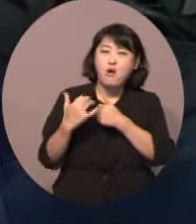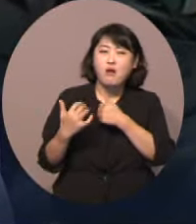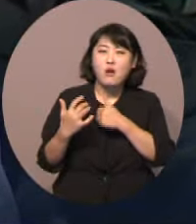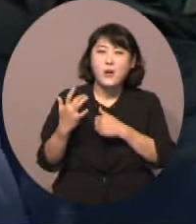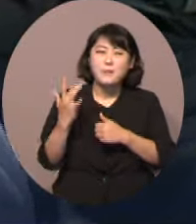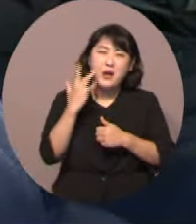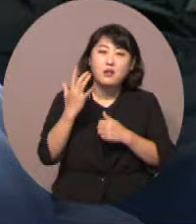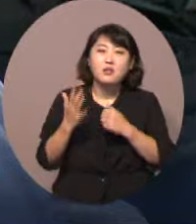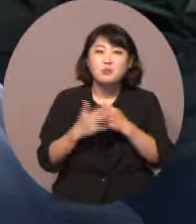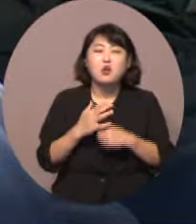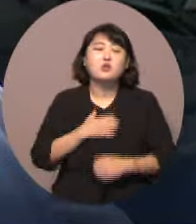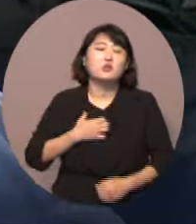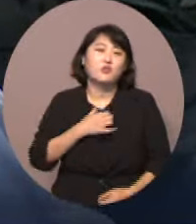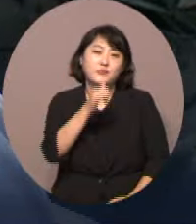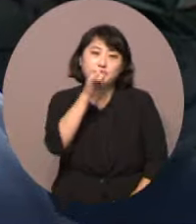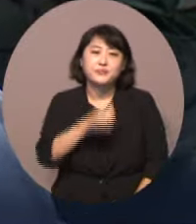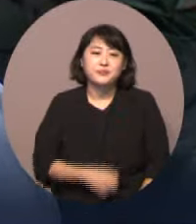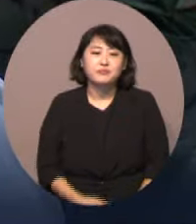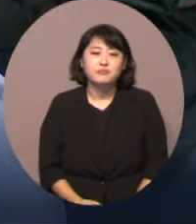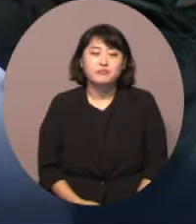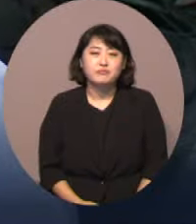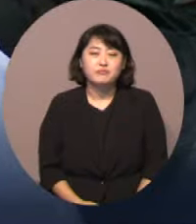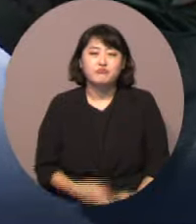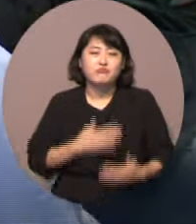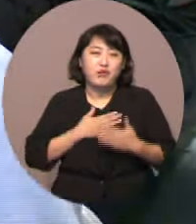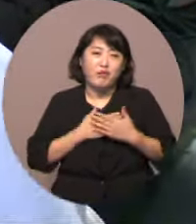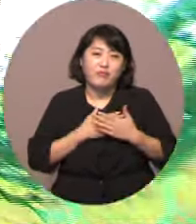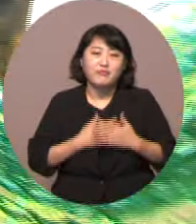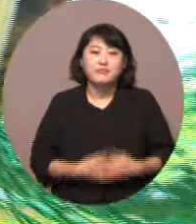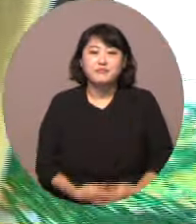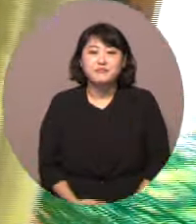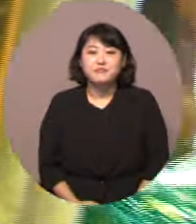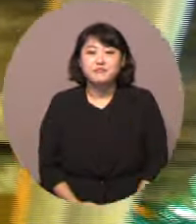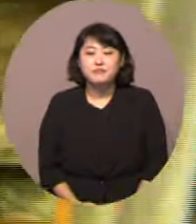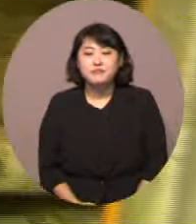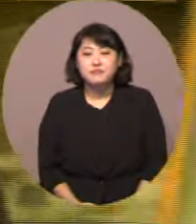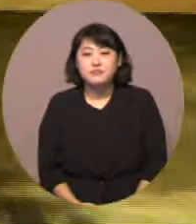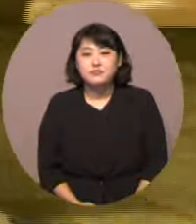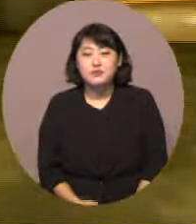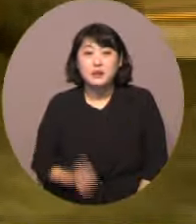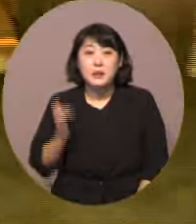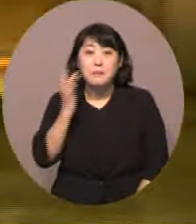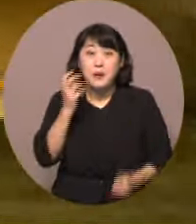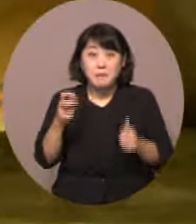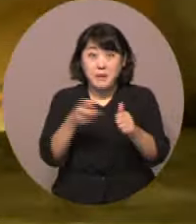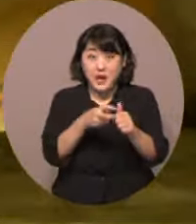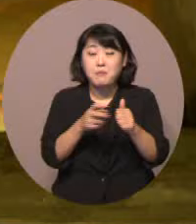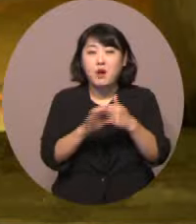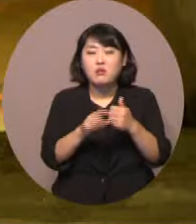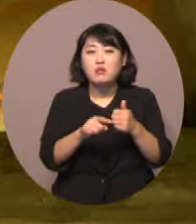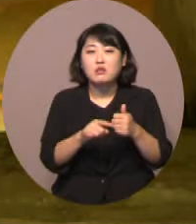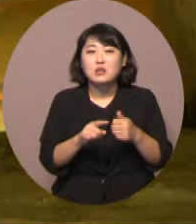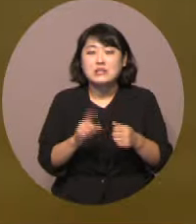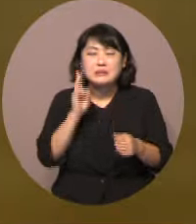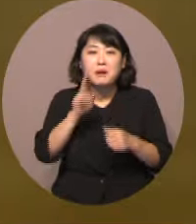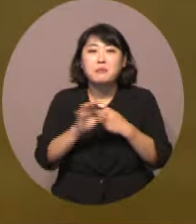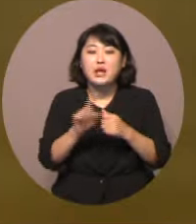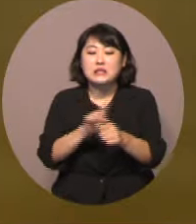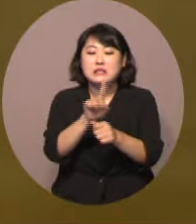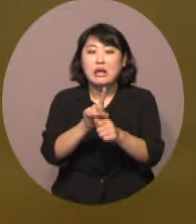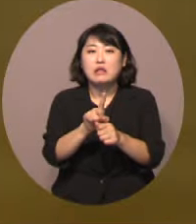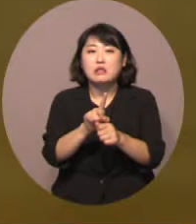때문에 걱정되죠 불안하기도 하고 벌레 쏘이면 심한 경우 한시간 내에